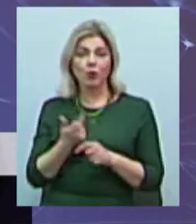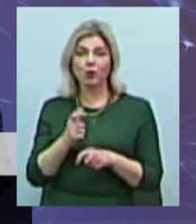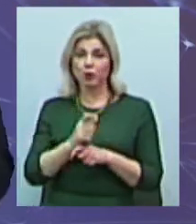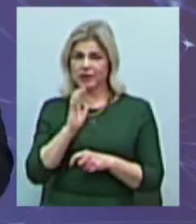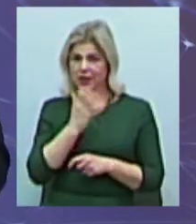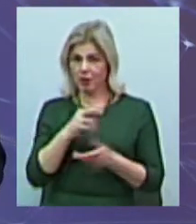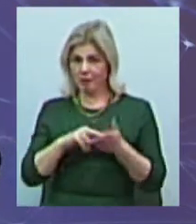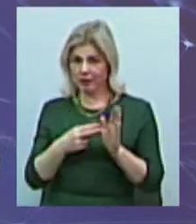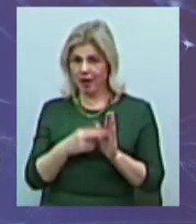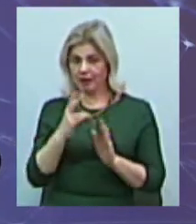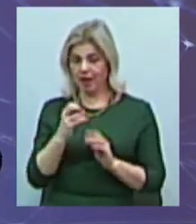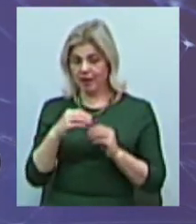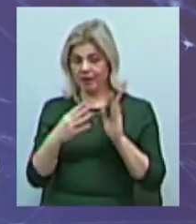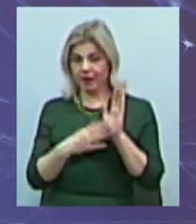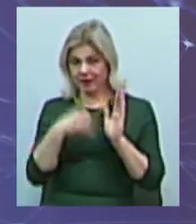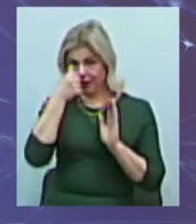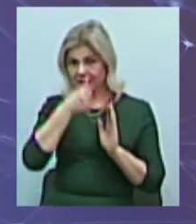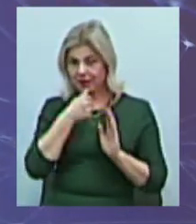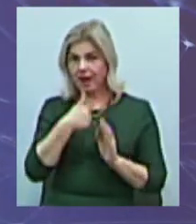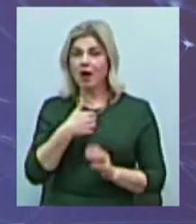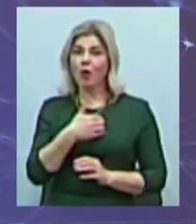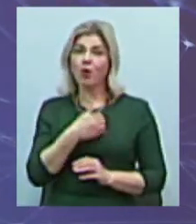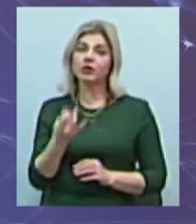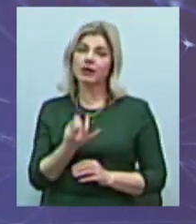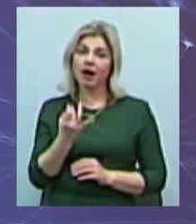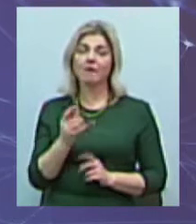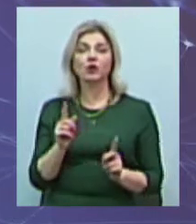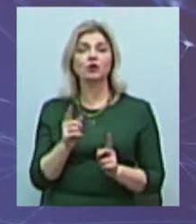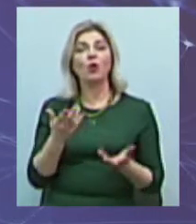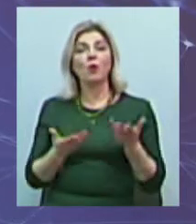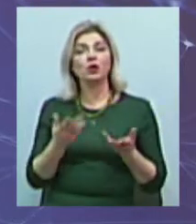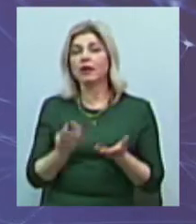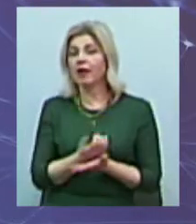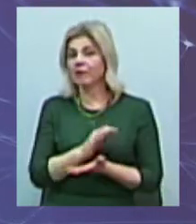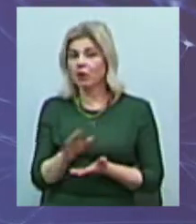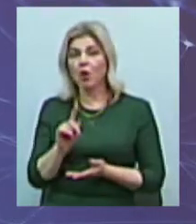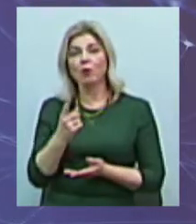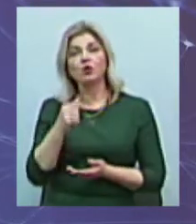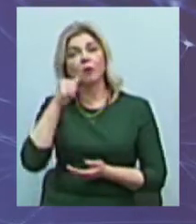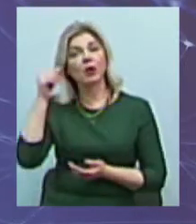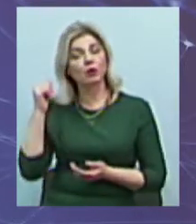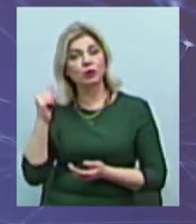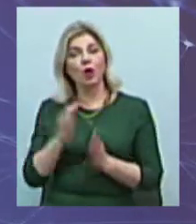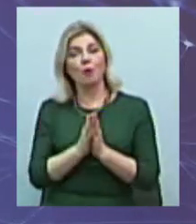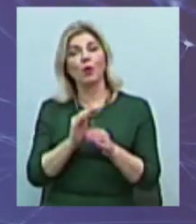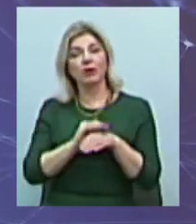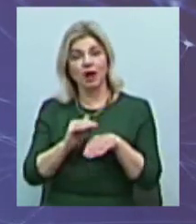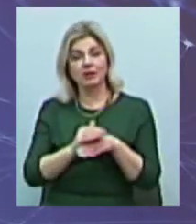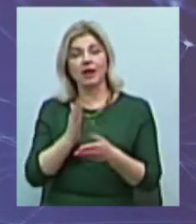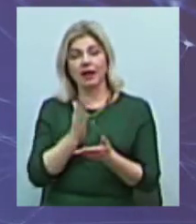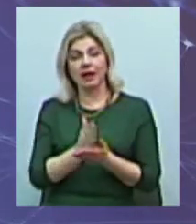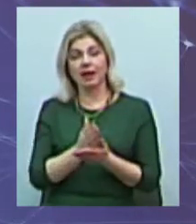серйозні плани у вас на 19-й. А я хочу поцікавитись, що, можливо, не вдалося і чому у минулому. Будь ласка, у нас є